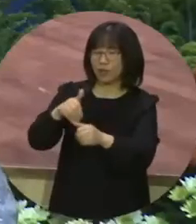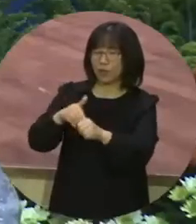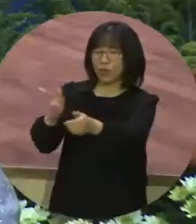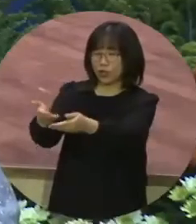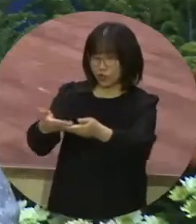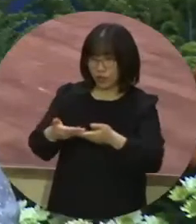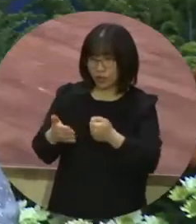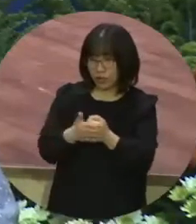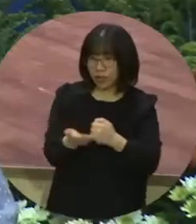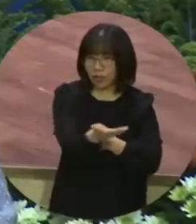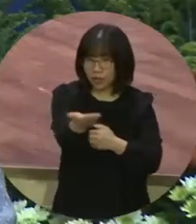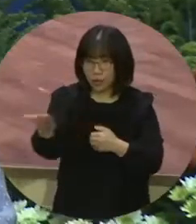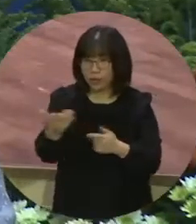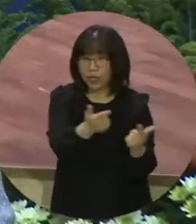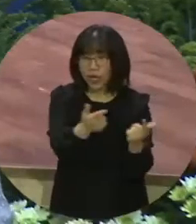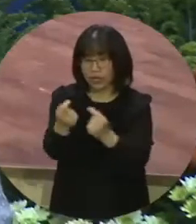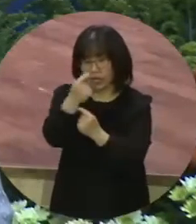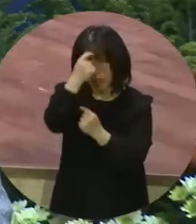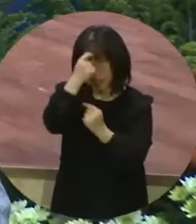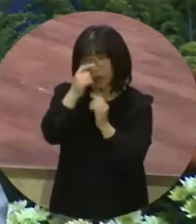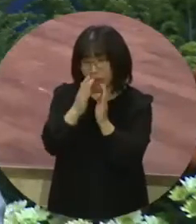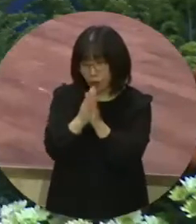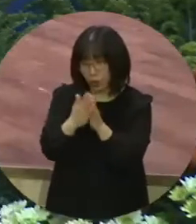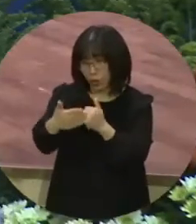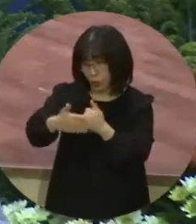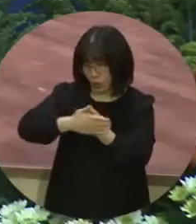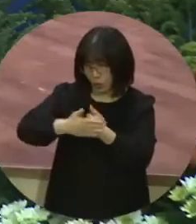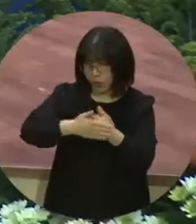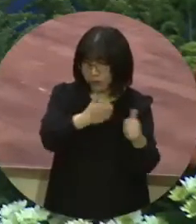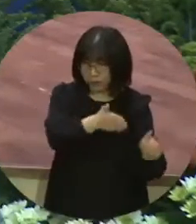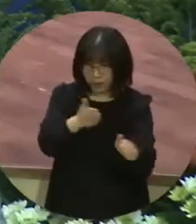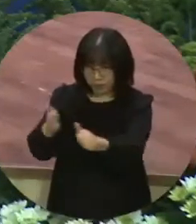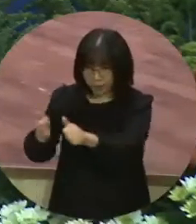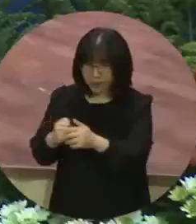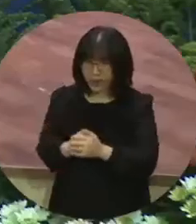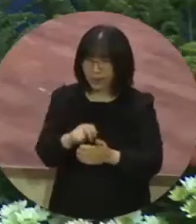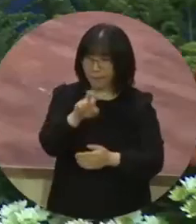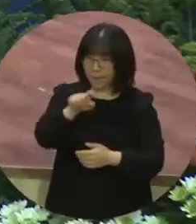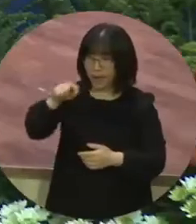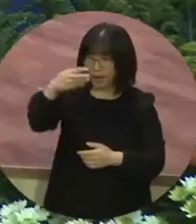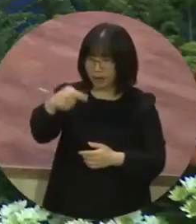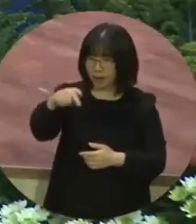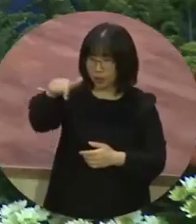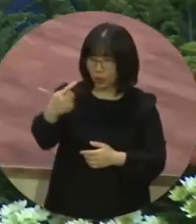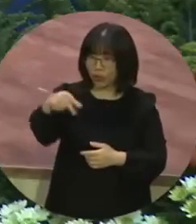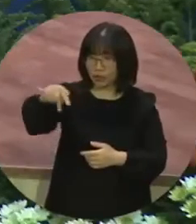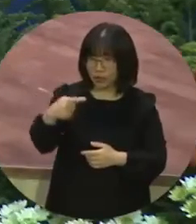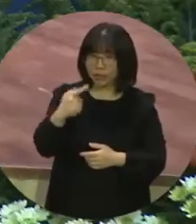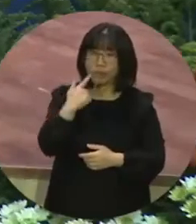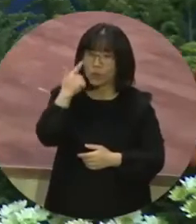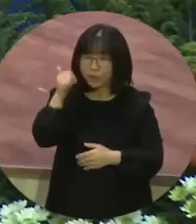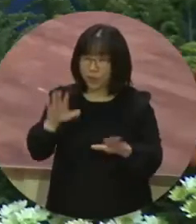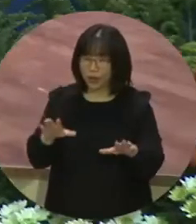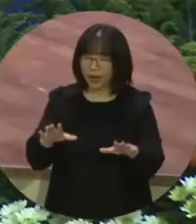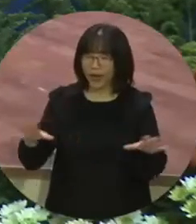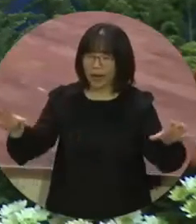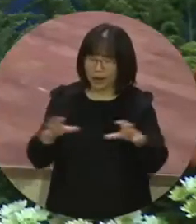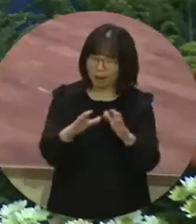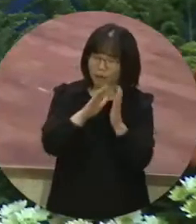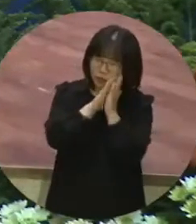믿으시고 함께 여러분 기도해 주시기를 바랍니다. 우리 마르쿠스 목사는 이번에 합숙을 받으러 왔는데